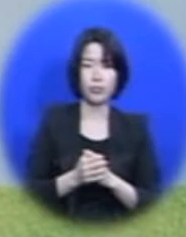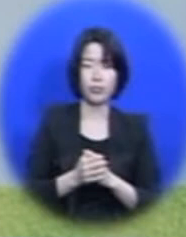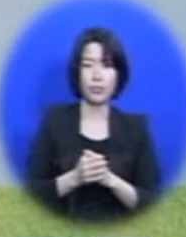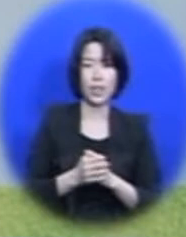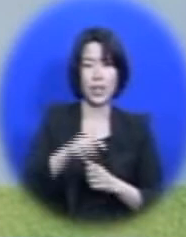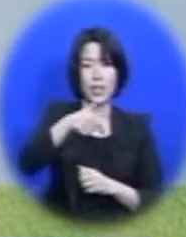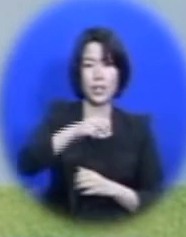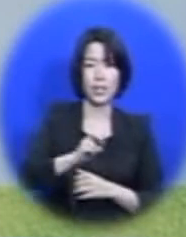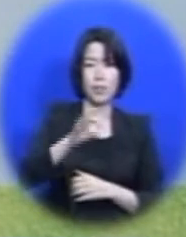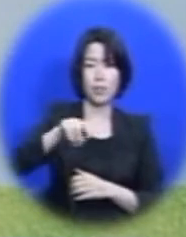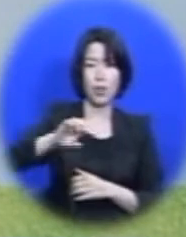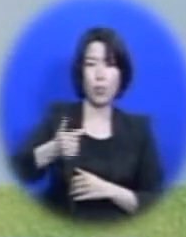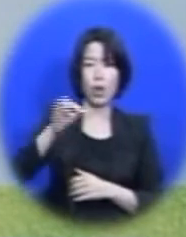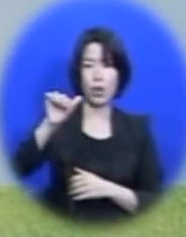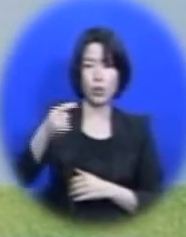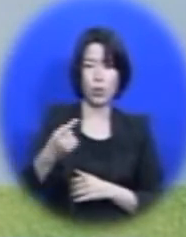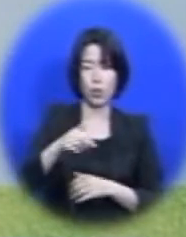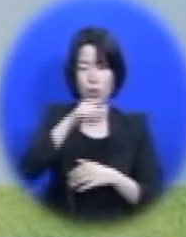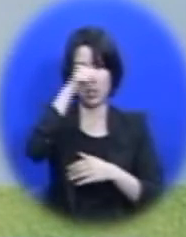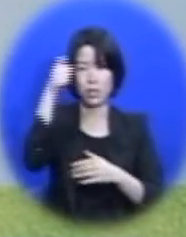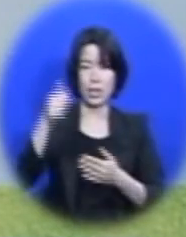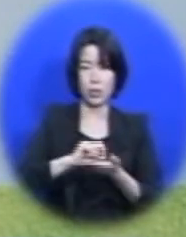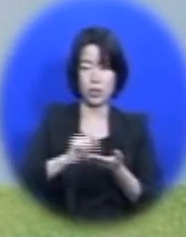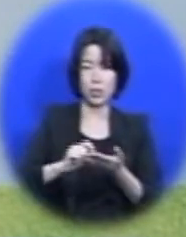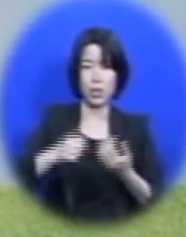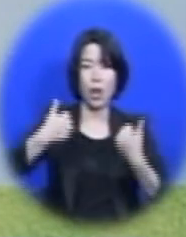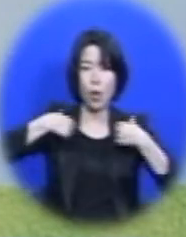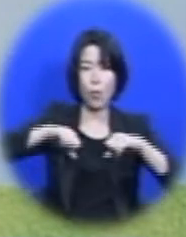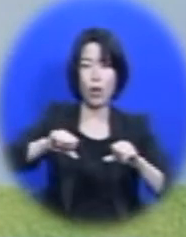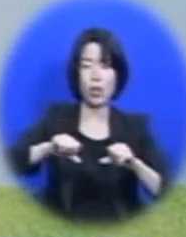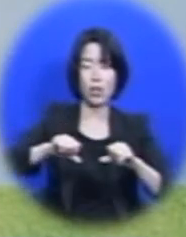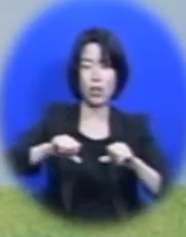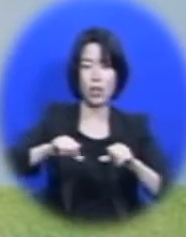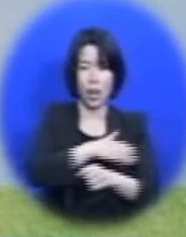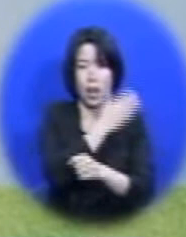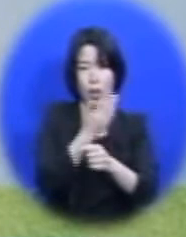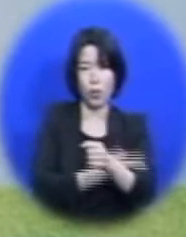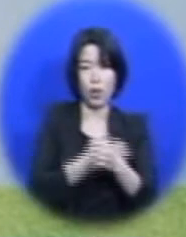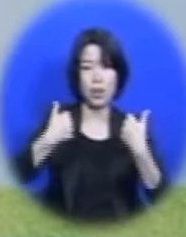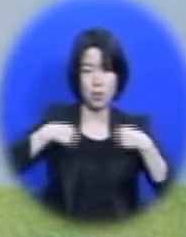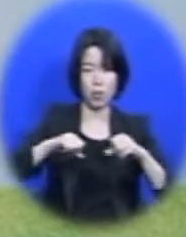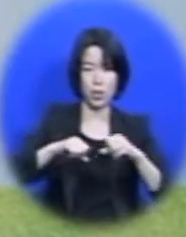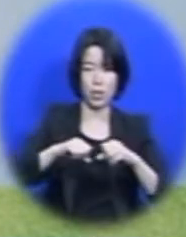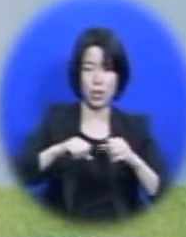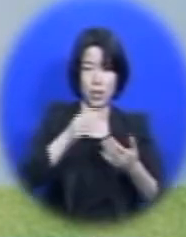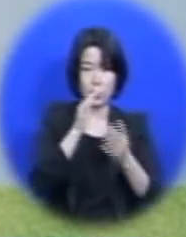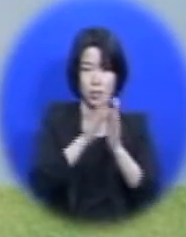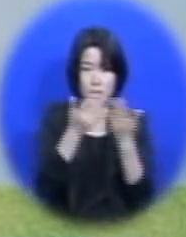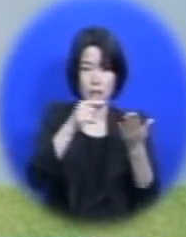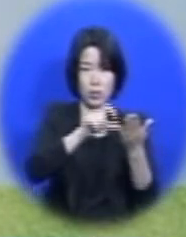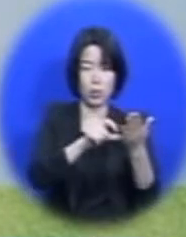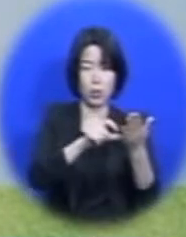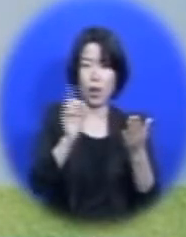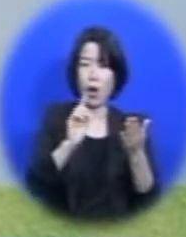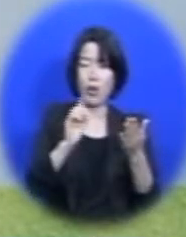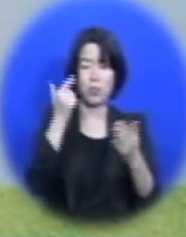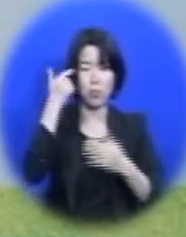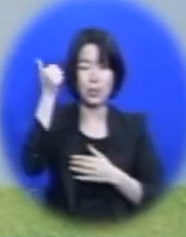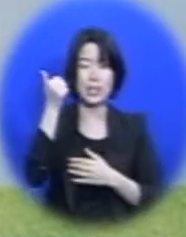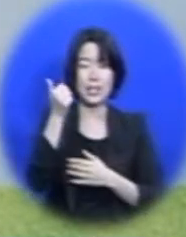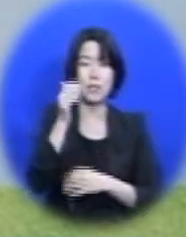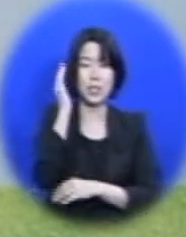김원호 장로님이 쓰신 권리포기라는 책에 보면 어느 목사님 이야기가 나옵니다. 목회자 DTS를